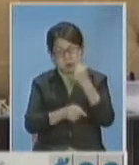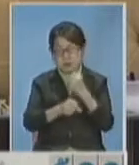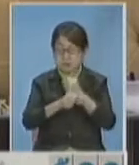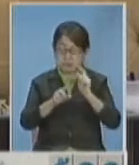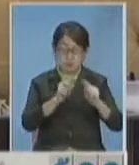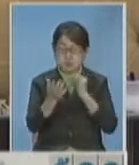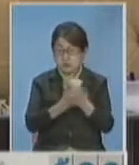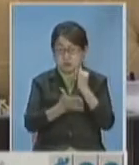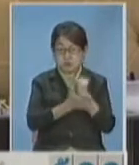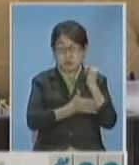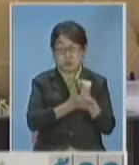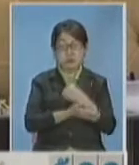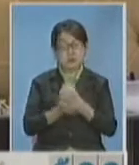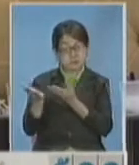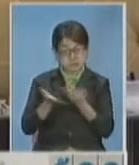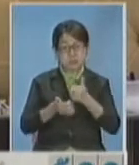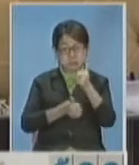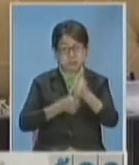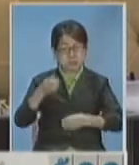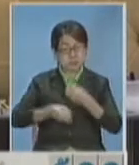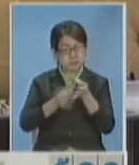แล้วสามารถชี้แจงได้ทุกขั้นตอน